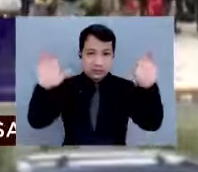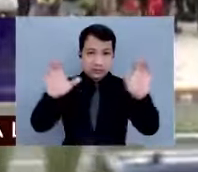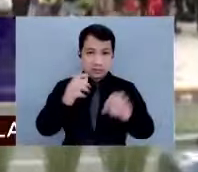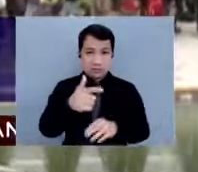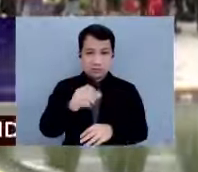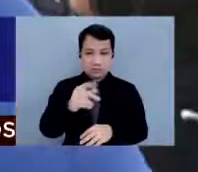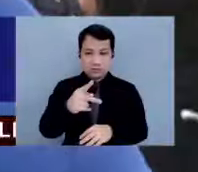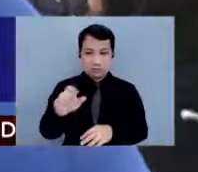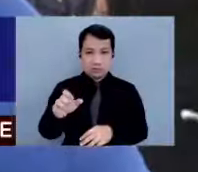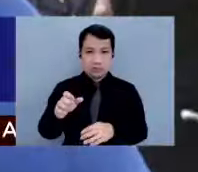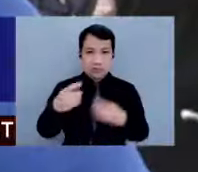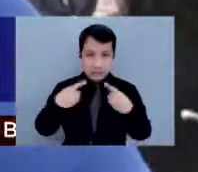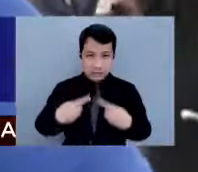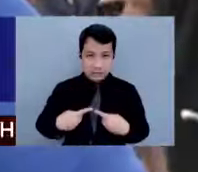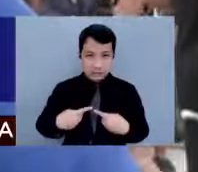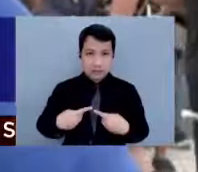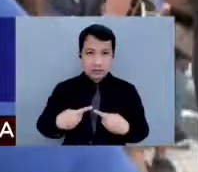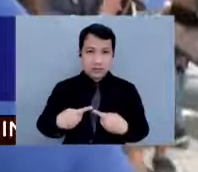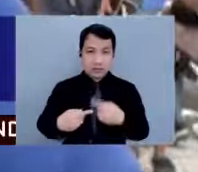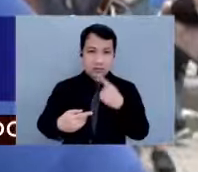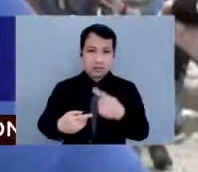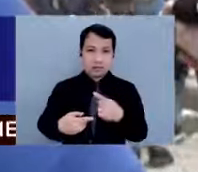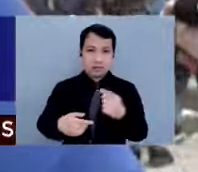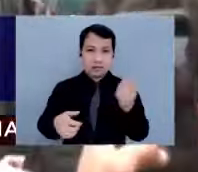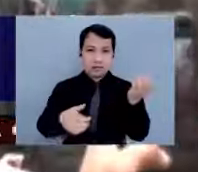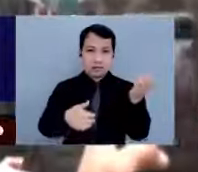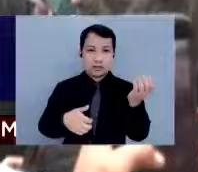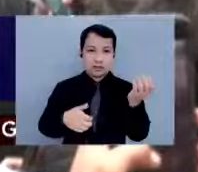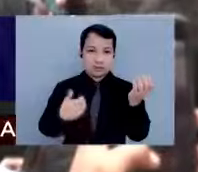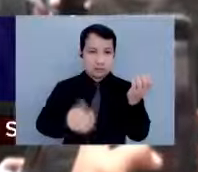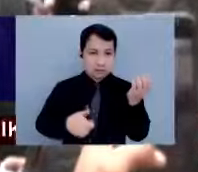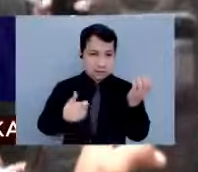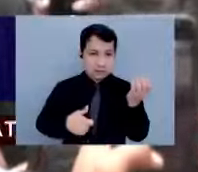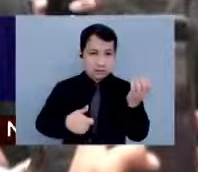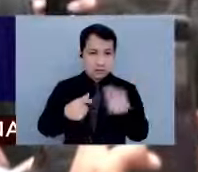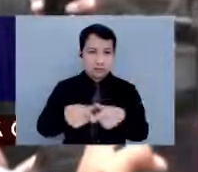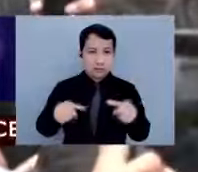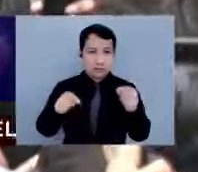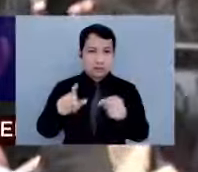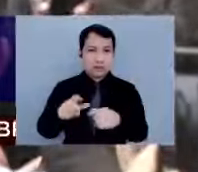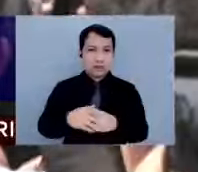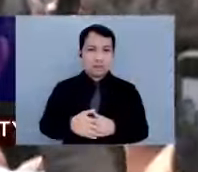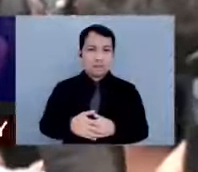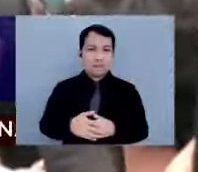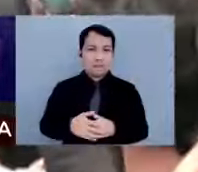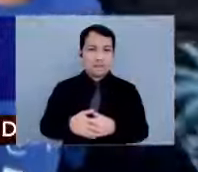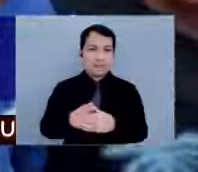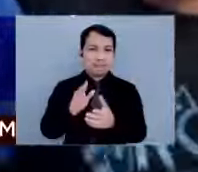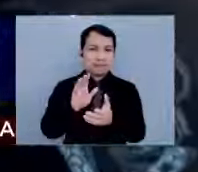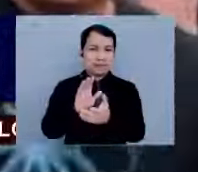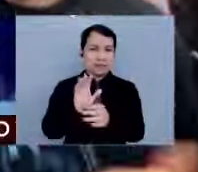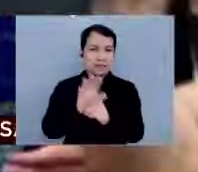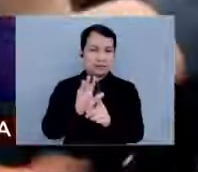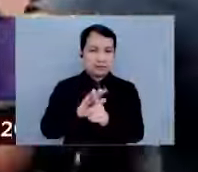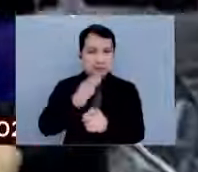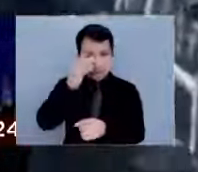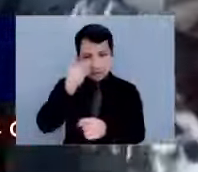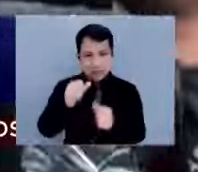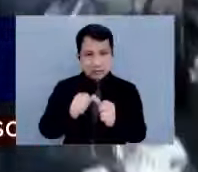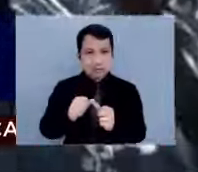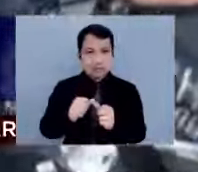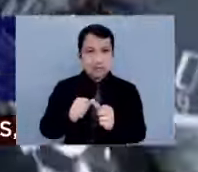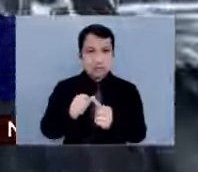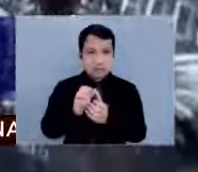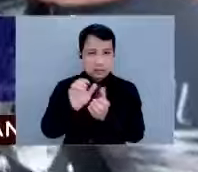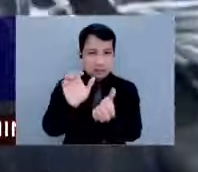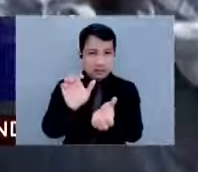nag-costume. Kumunta rin sila ng theme song ng hit Japanese anime. Maraming fans ang sinariwa ang mga aral sa Dragon Ball